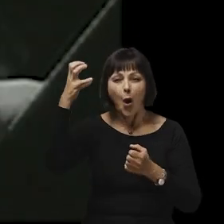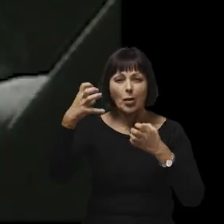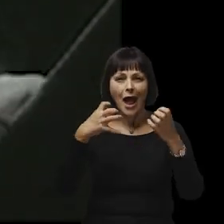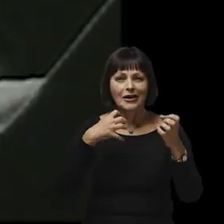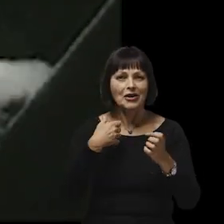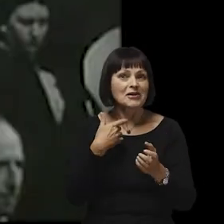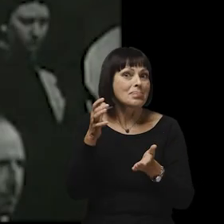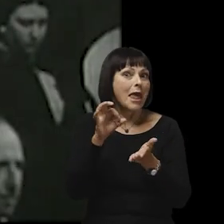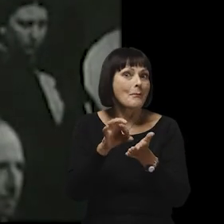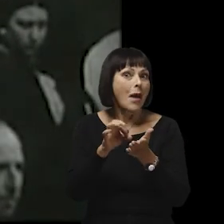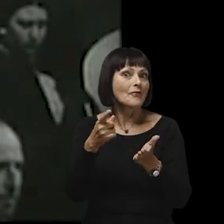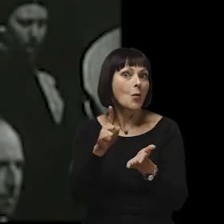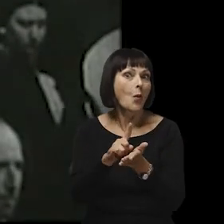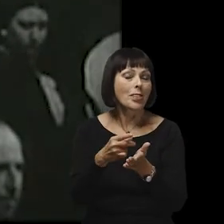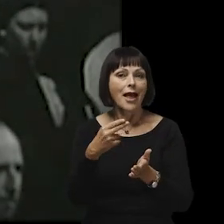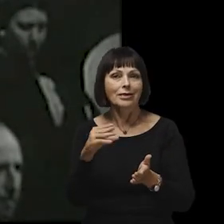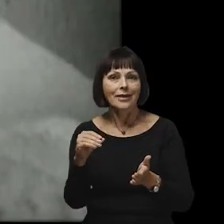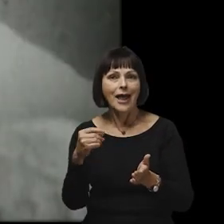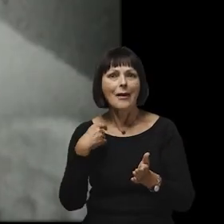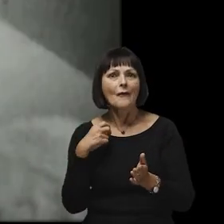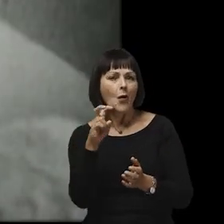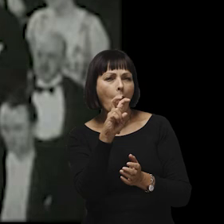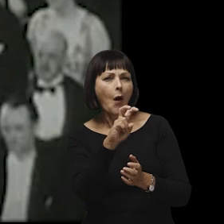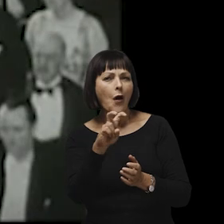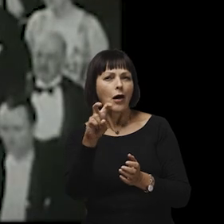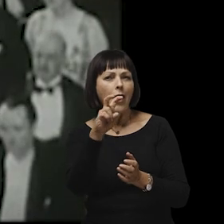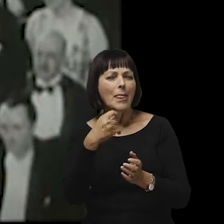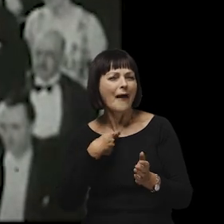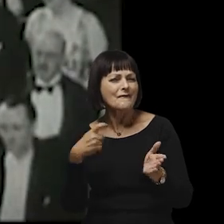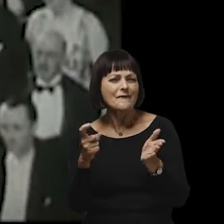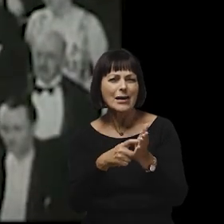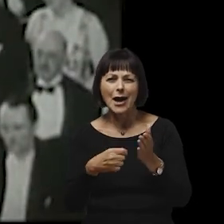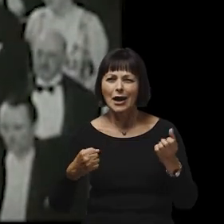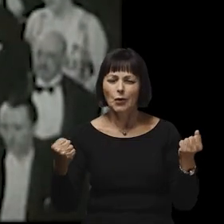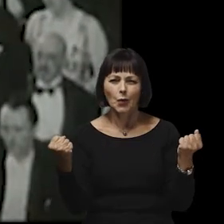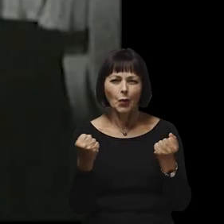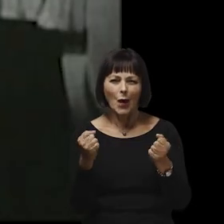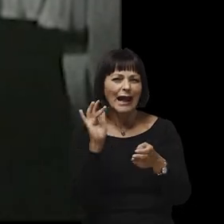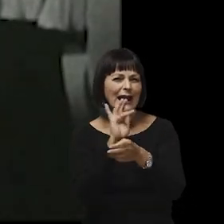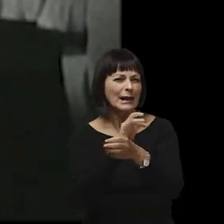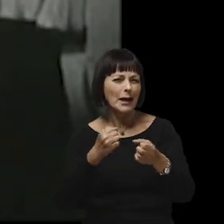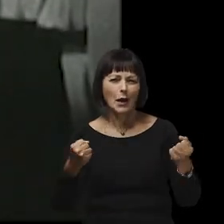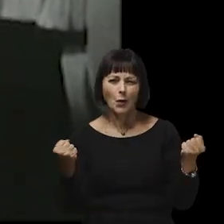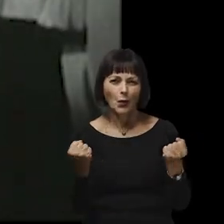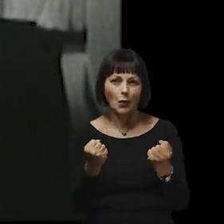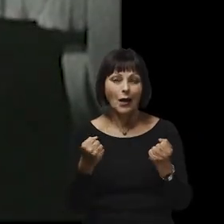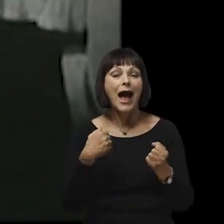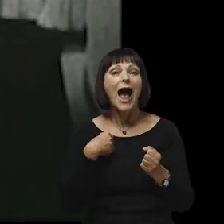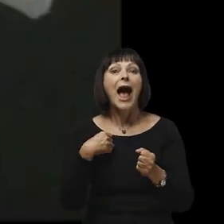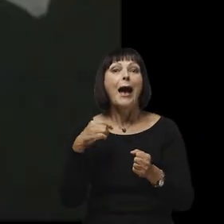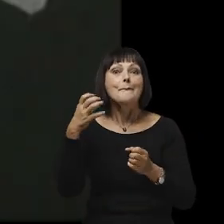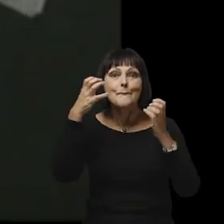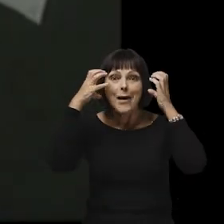mogli być pewni sukcesu. Obłaskawienie kapryśnej publiczności oraz wymagających krytyków nie było łatwe. Ignacy